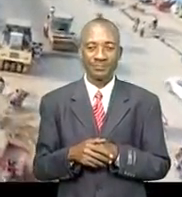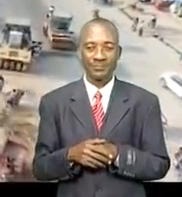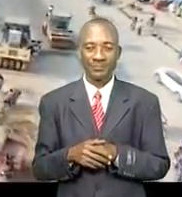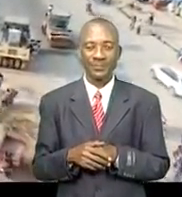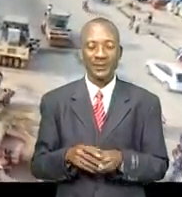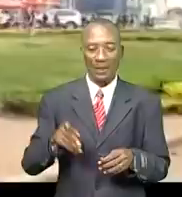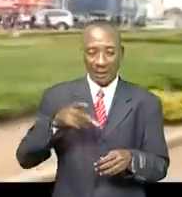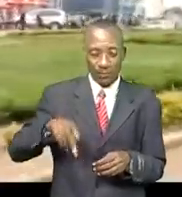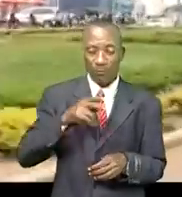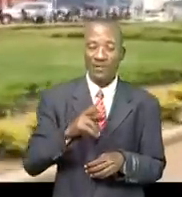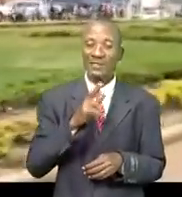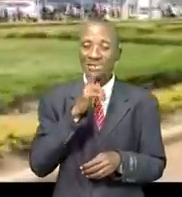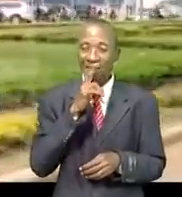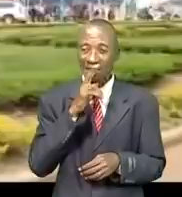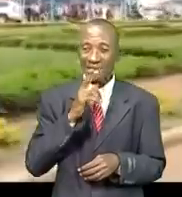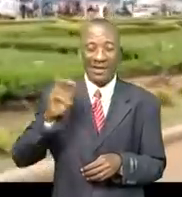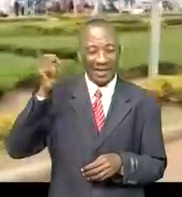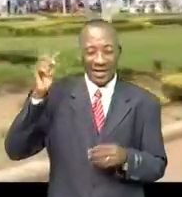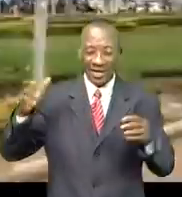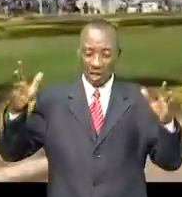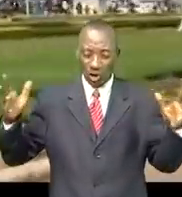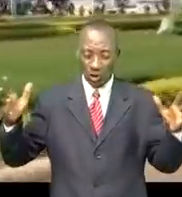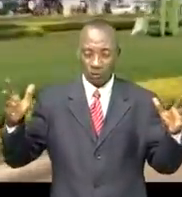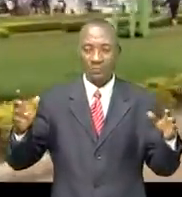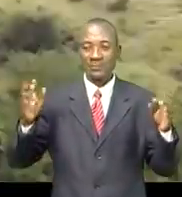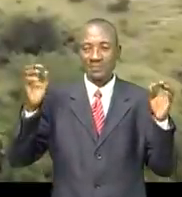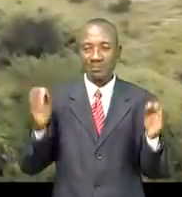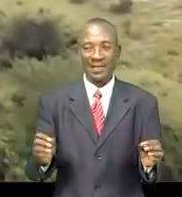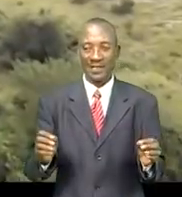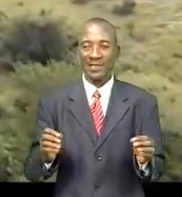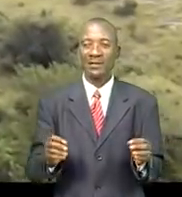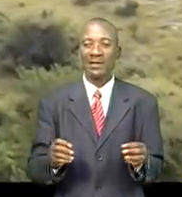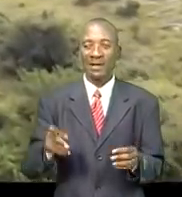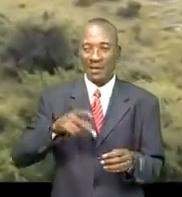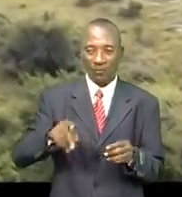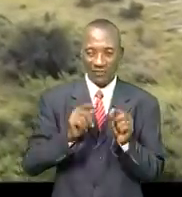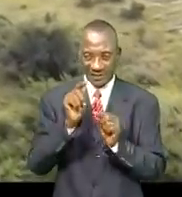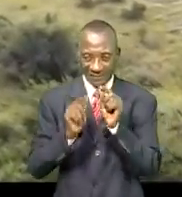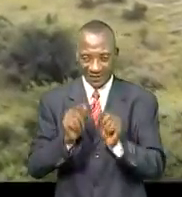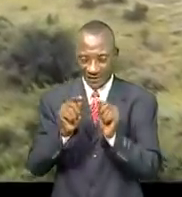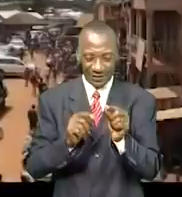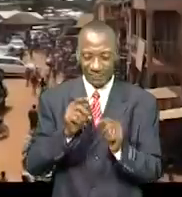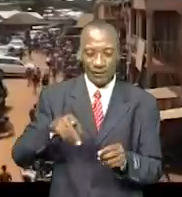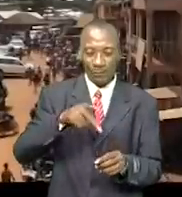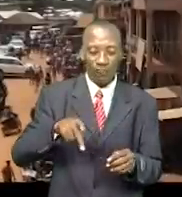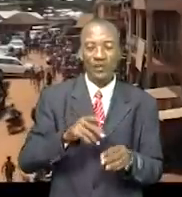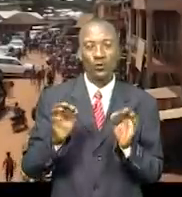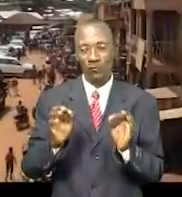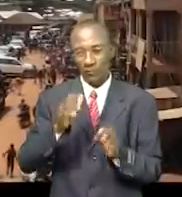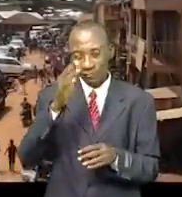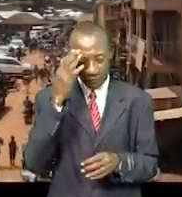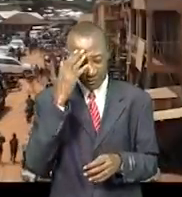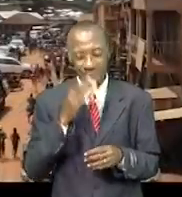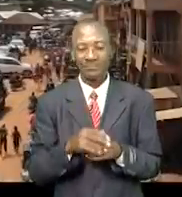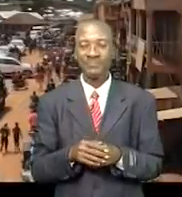province orientale, est l'une des provinces les plus riches de la RDC du fait de son sous-sol riche en or et pétrole. Avec une